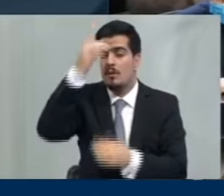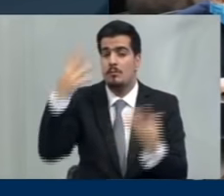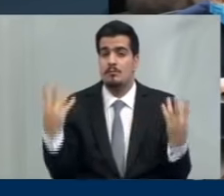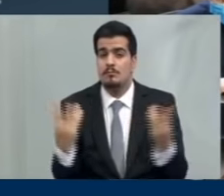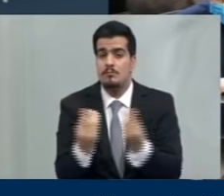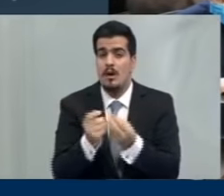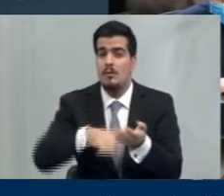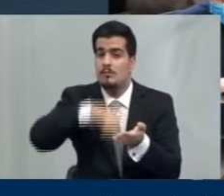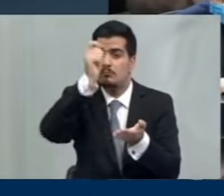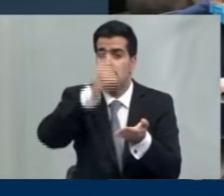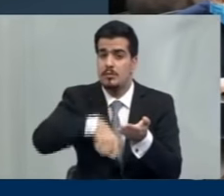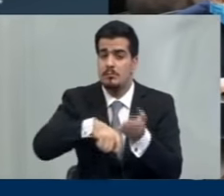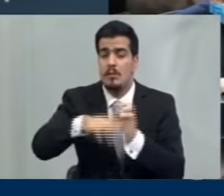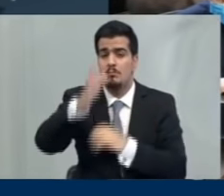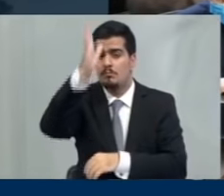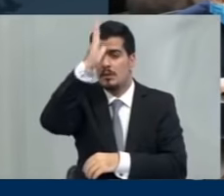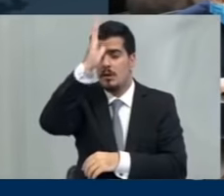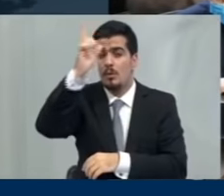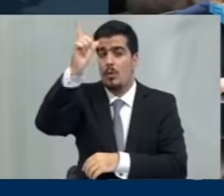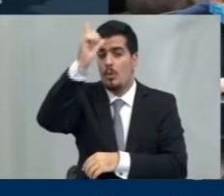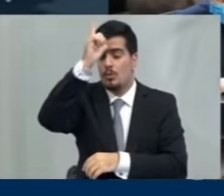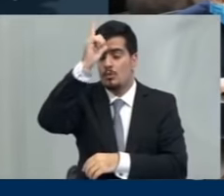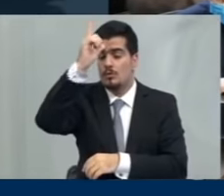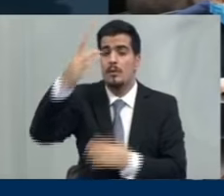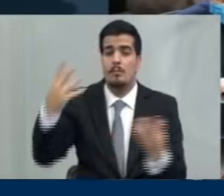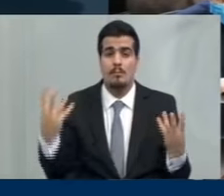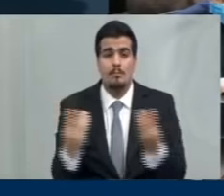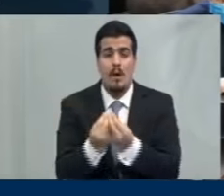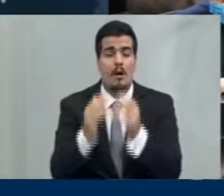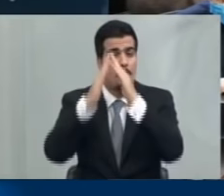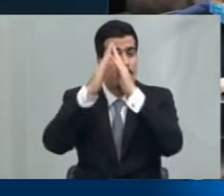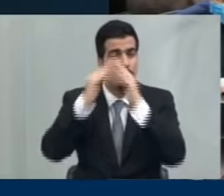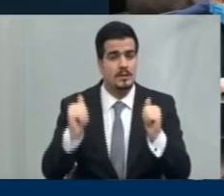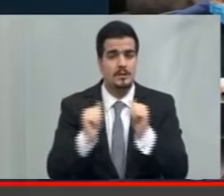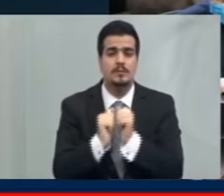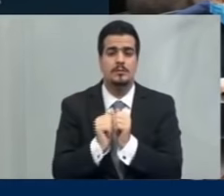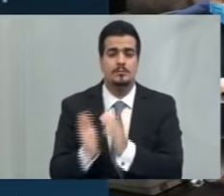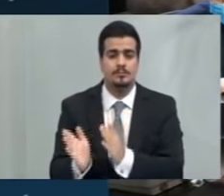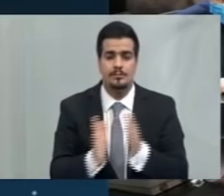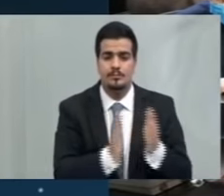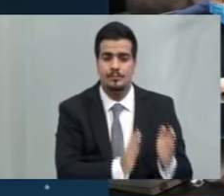المجلس التنسيقي بين العراق والأردن ومصر.